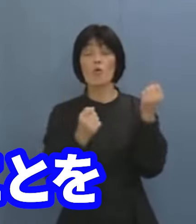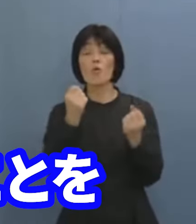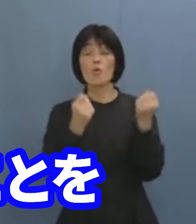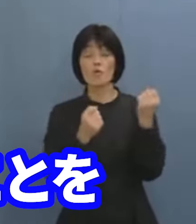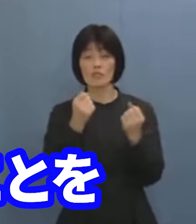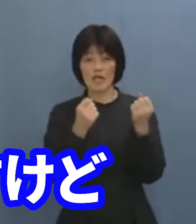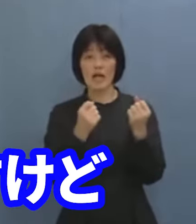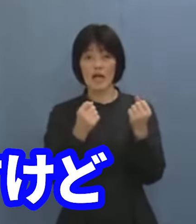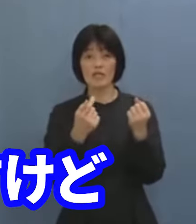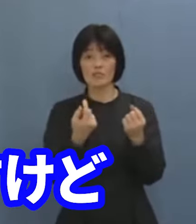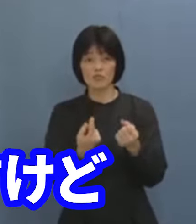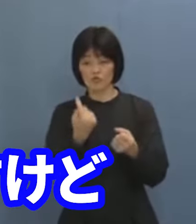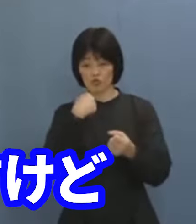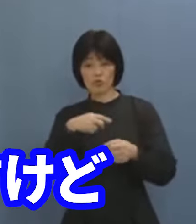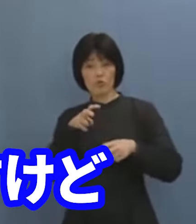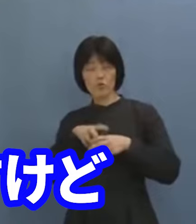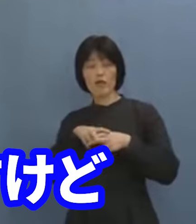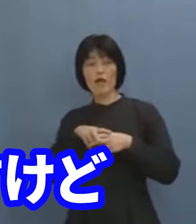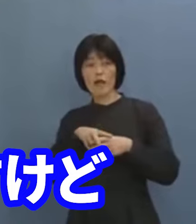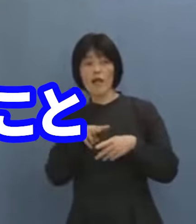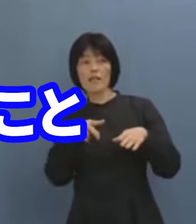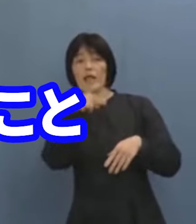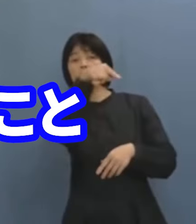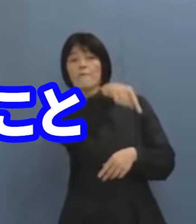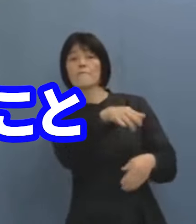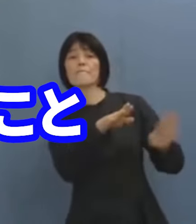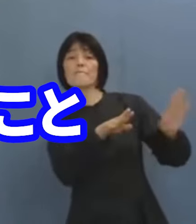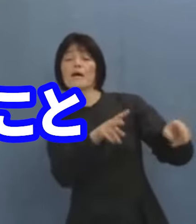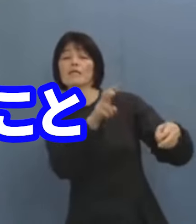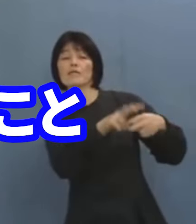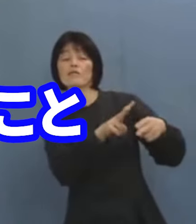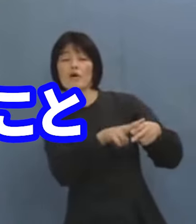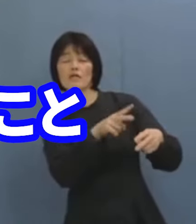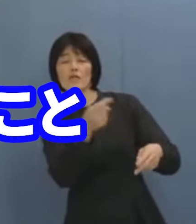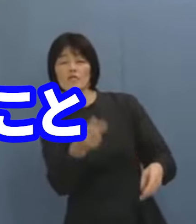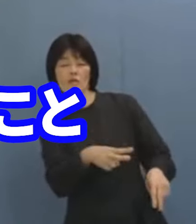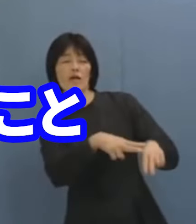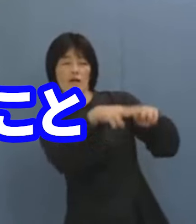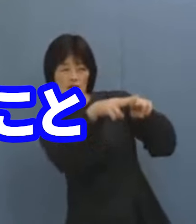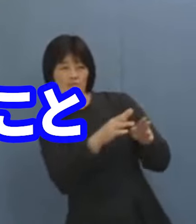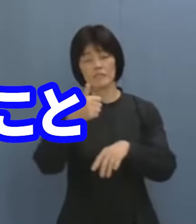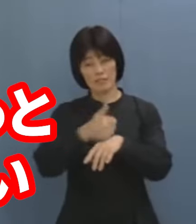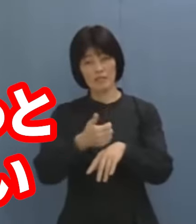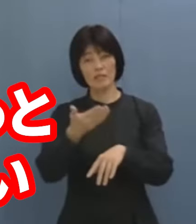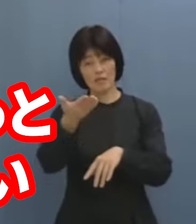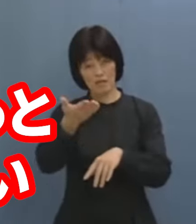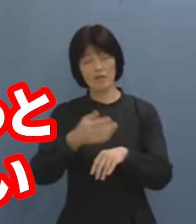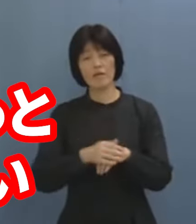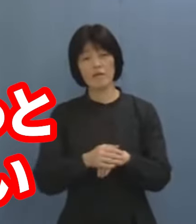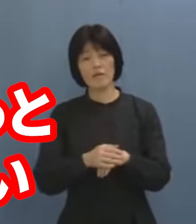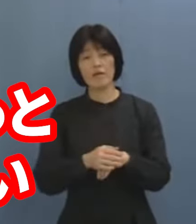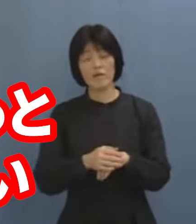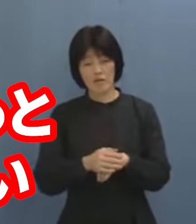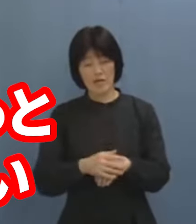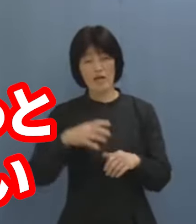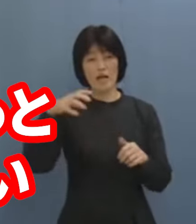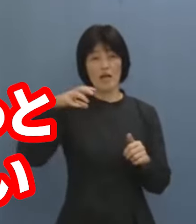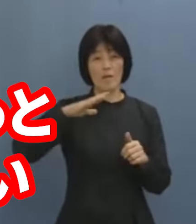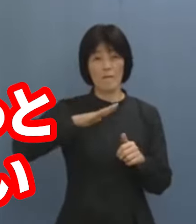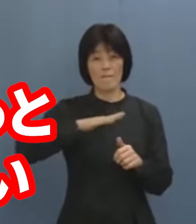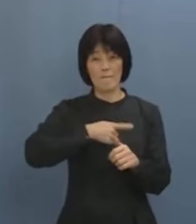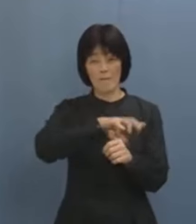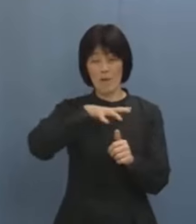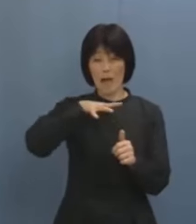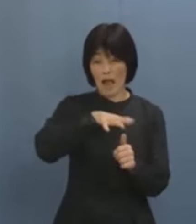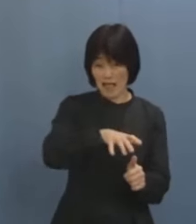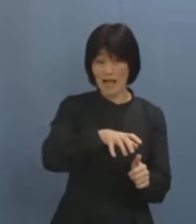願いしますっていうことを渡すっていうことはありますけど、なんかこう放り投げたりっていうことはしてません。 パワハラについてちょっと引き続き教えて